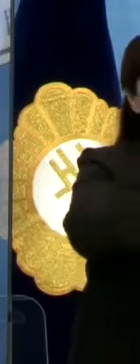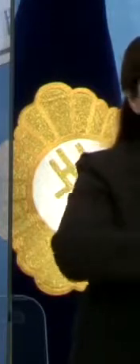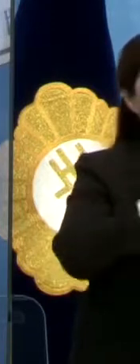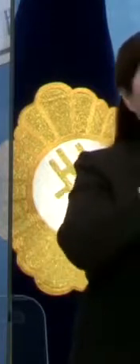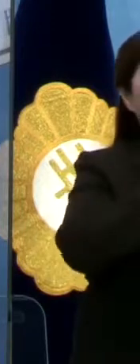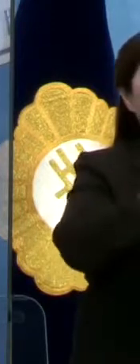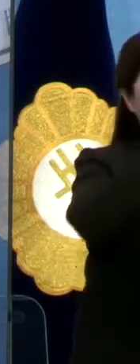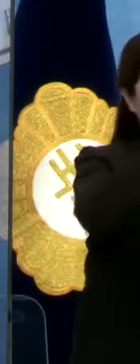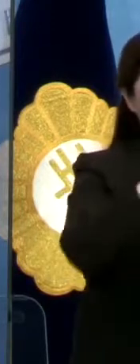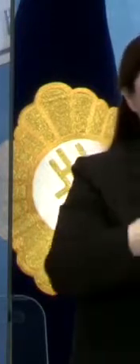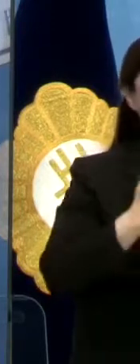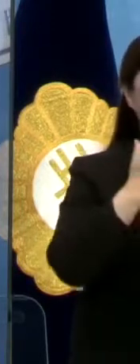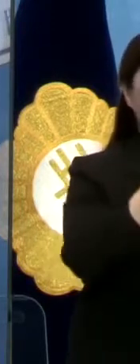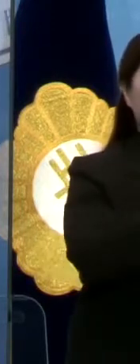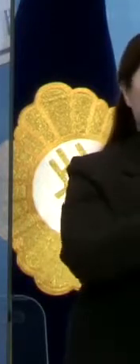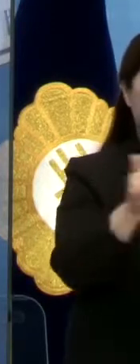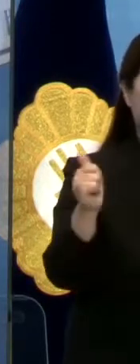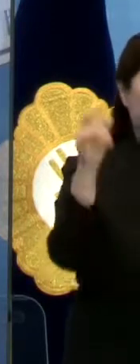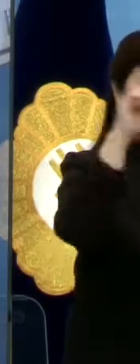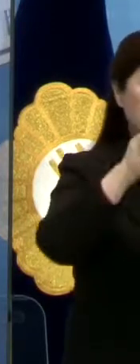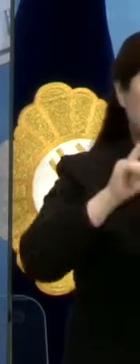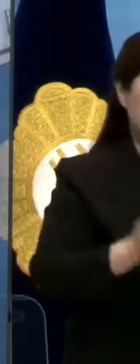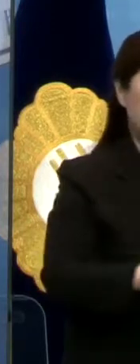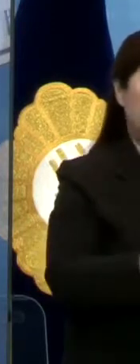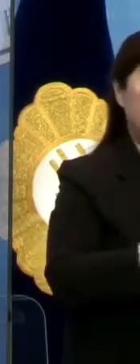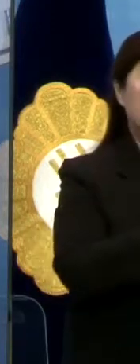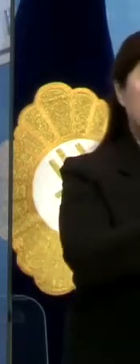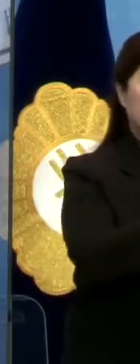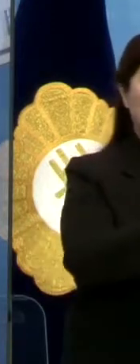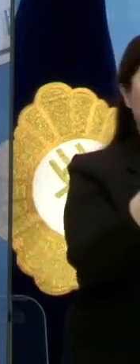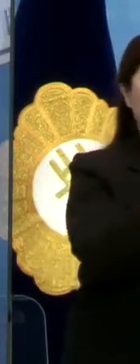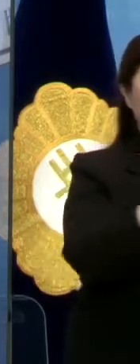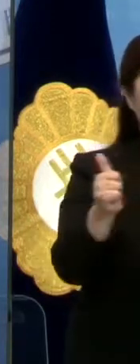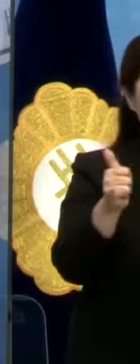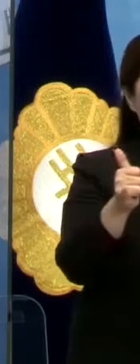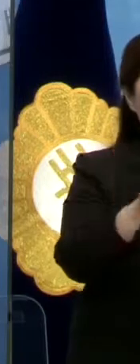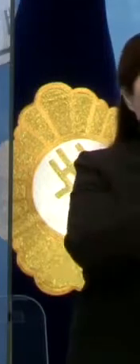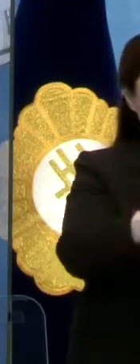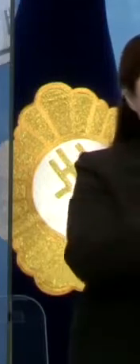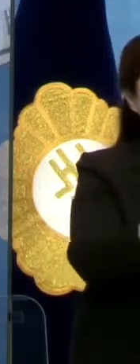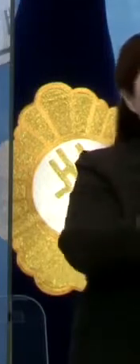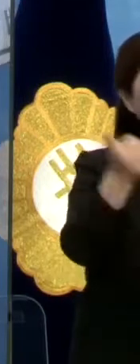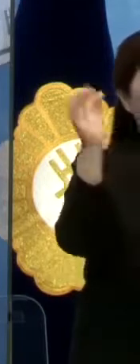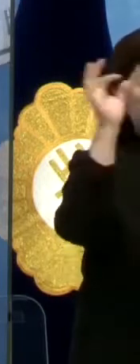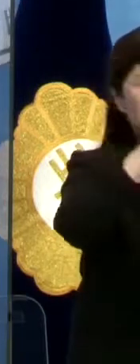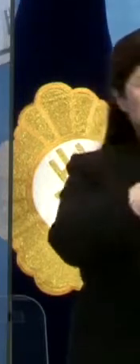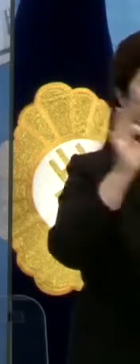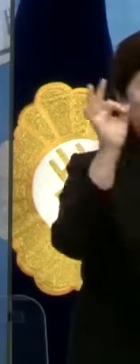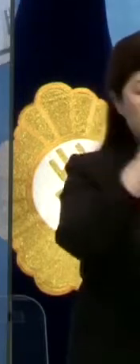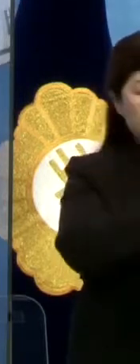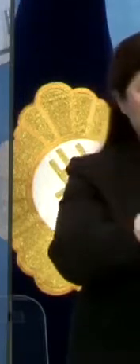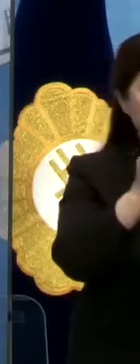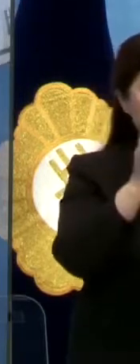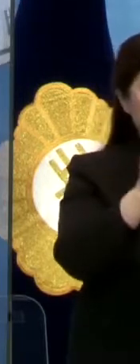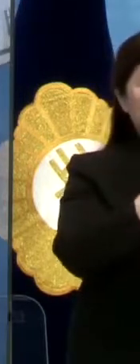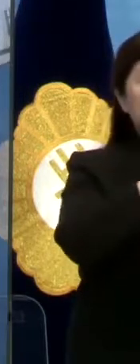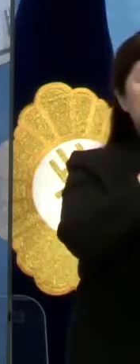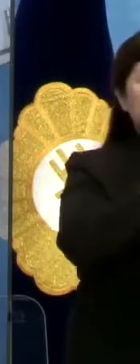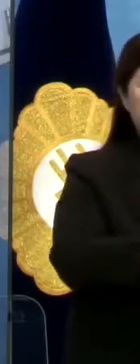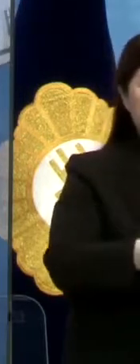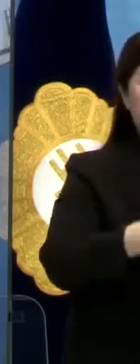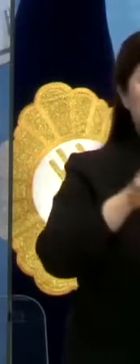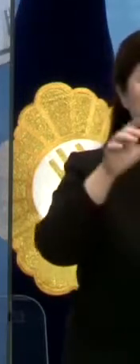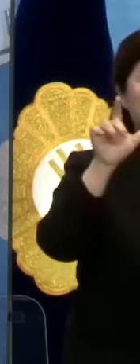간호사와 자원봉사자들의 위상을 높이고 인간성에서 희망을 찾는 기념비적 교두보가 되었을